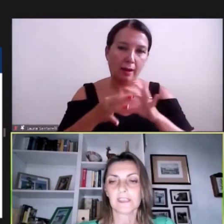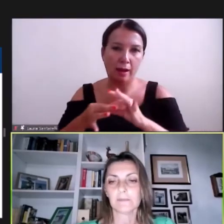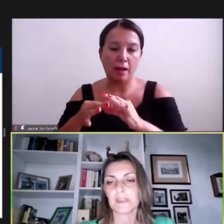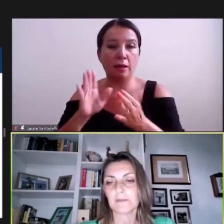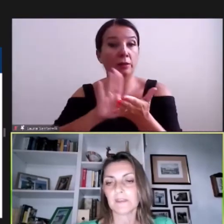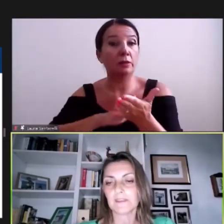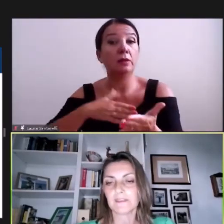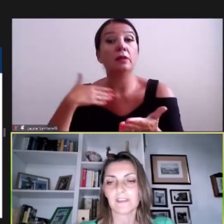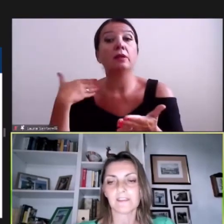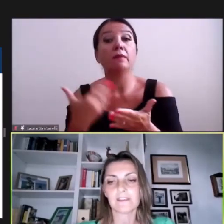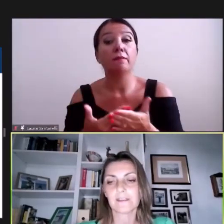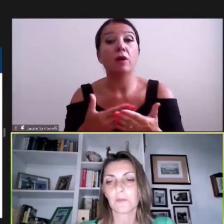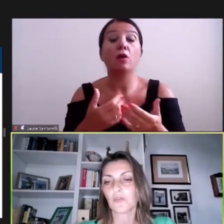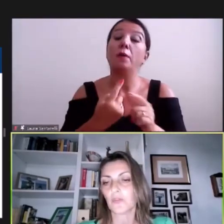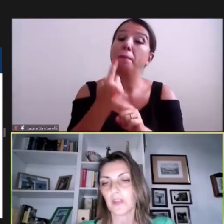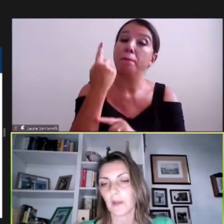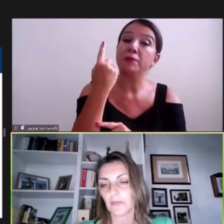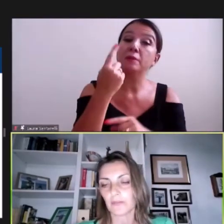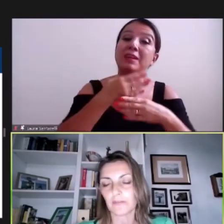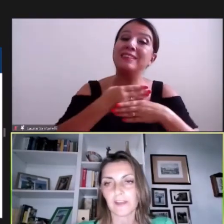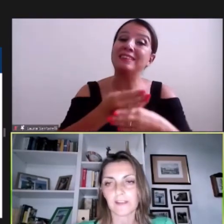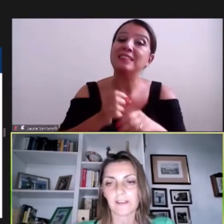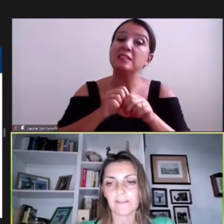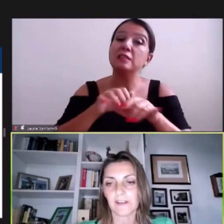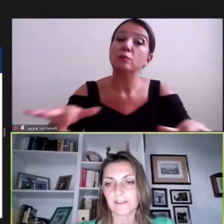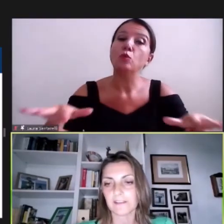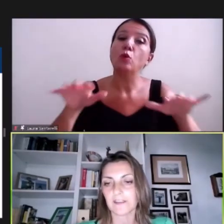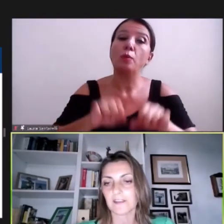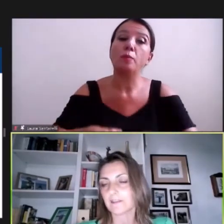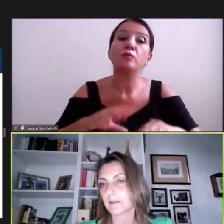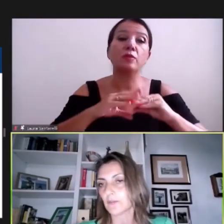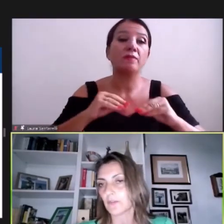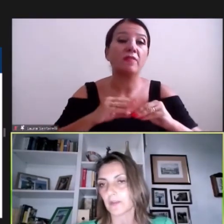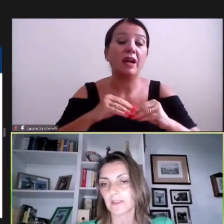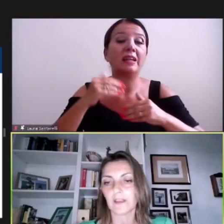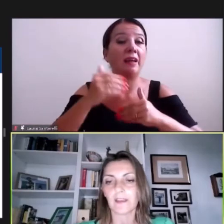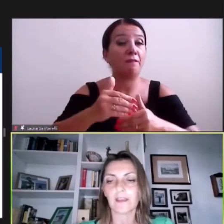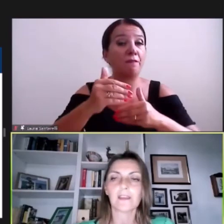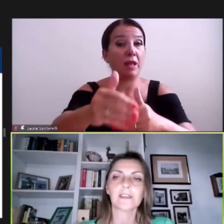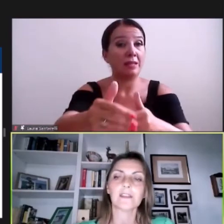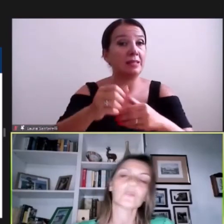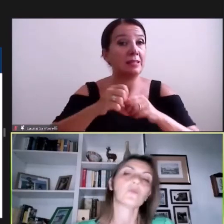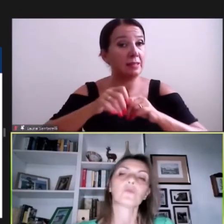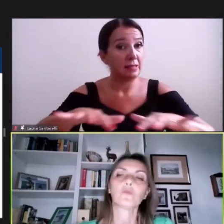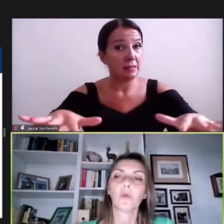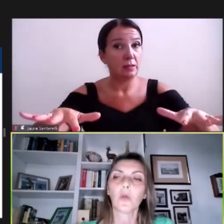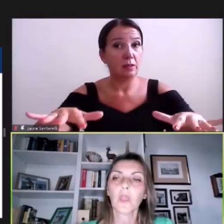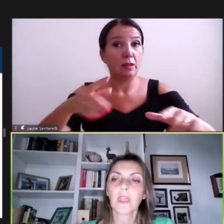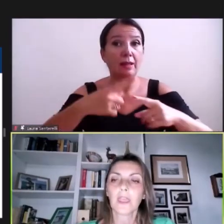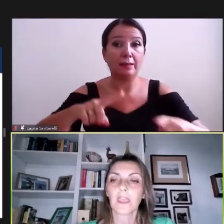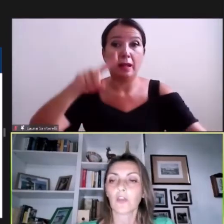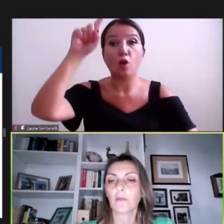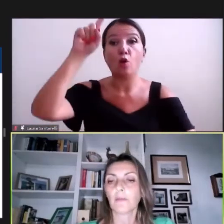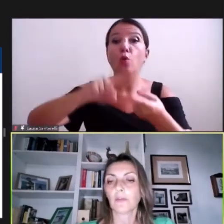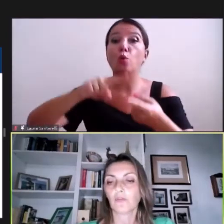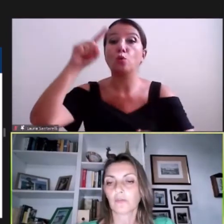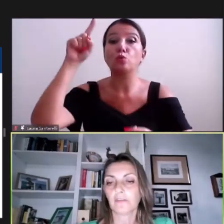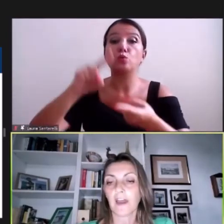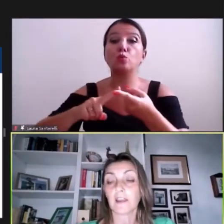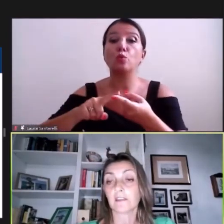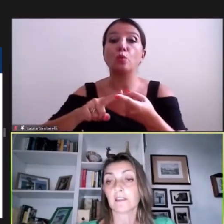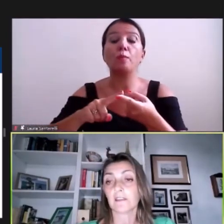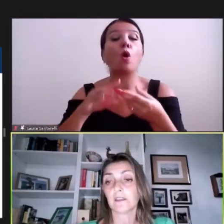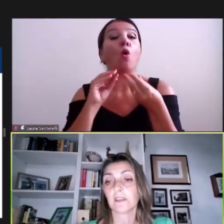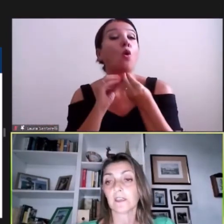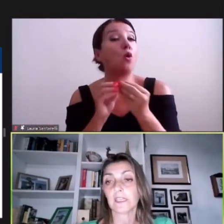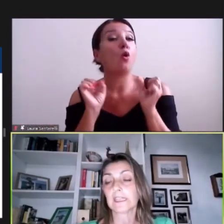ovviamente in primis i distributori la possono fare nelle fasi della distribuzione e del consumo. E come possono